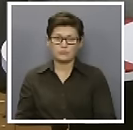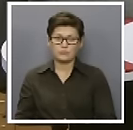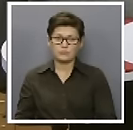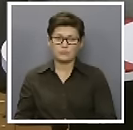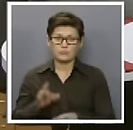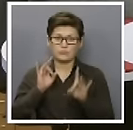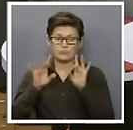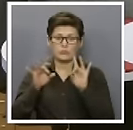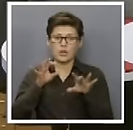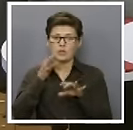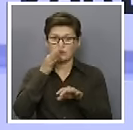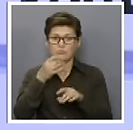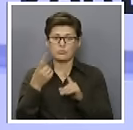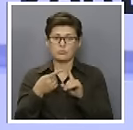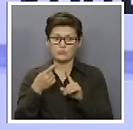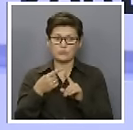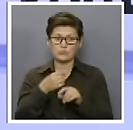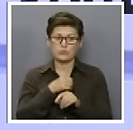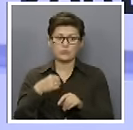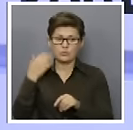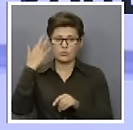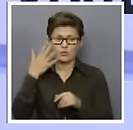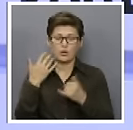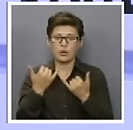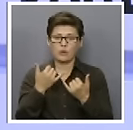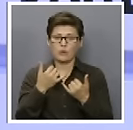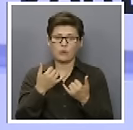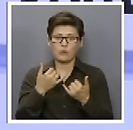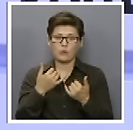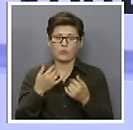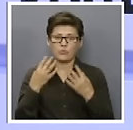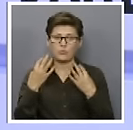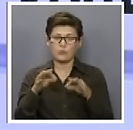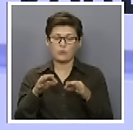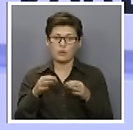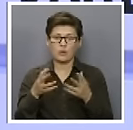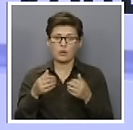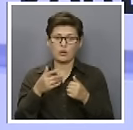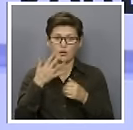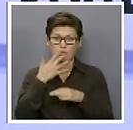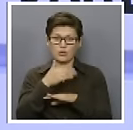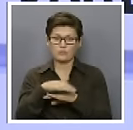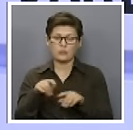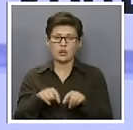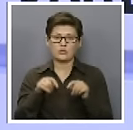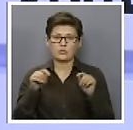дегенде бұл жерде енді біріншіден сіз өзіңіз ойлап қараңыз. Қазір біздің тәуелсіздік алғаннан кейін шекарамызды